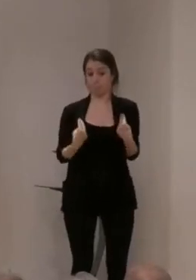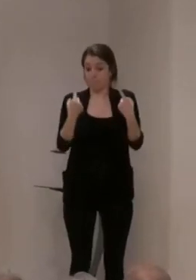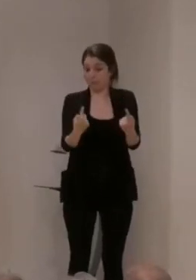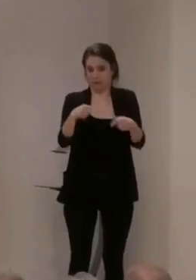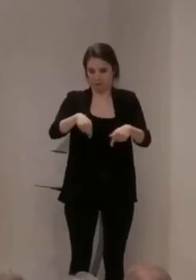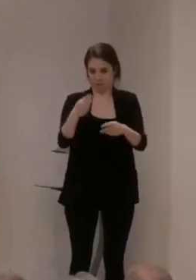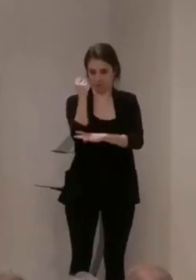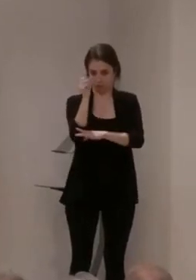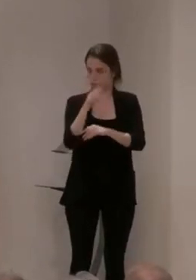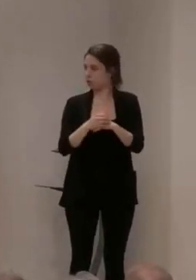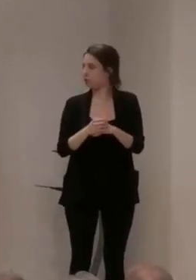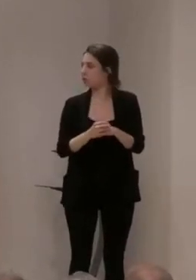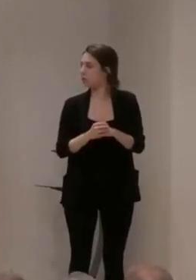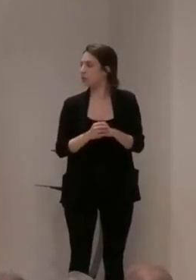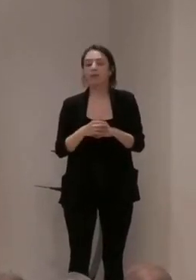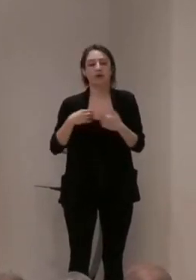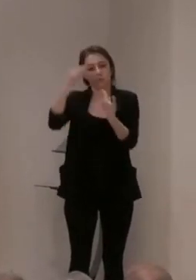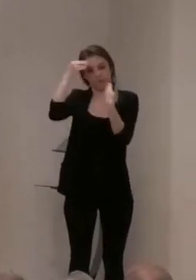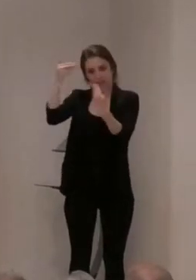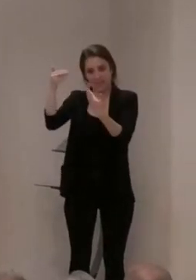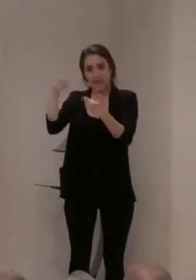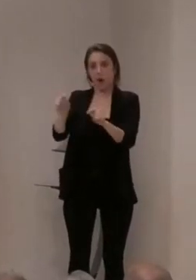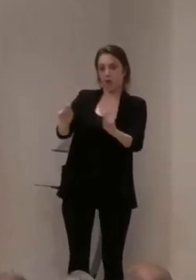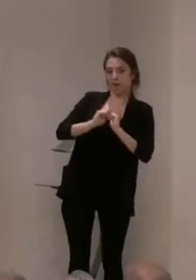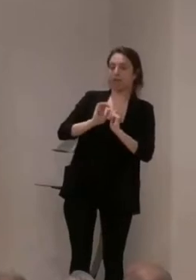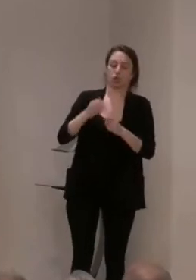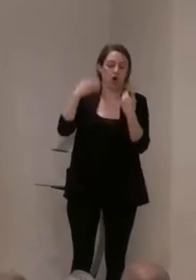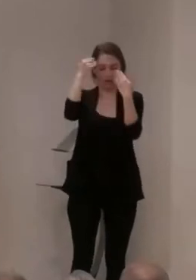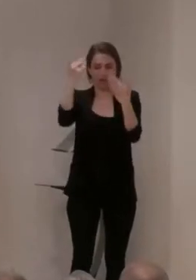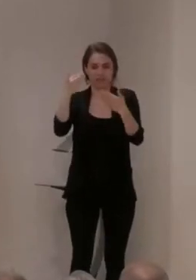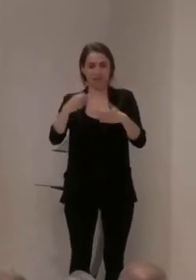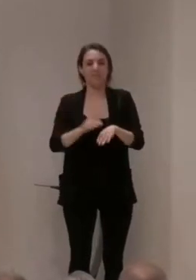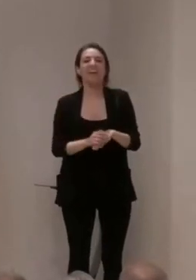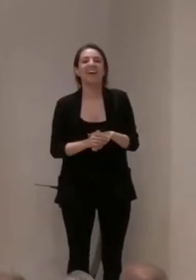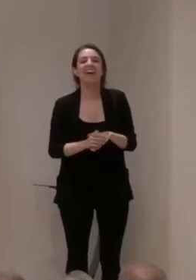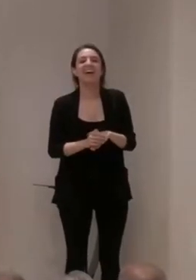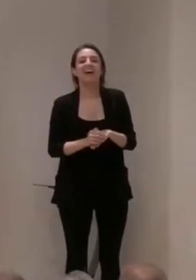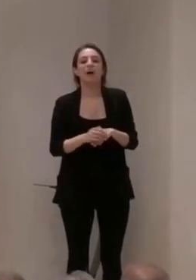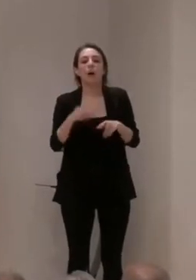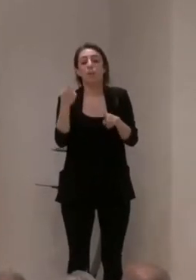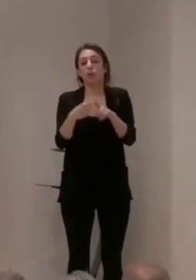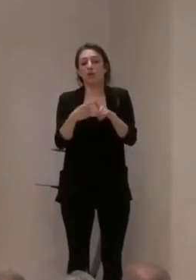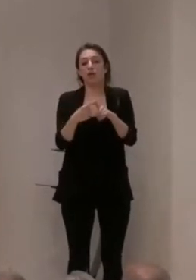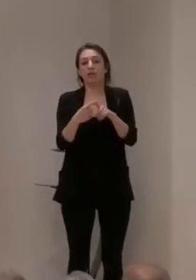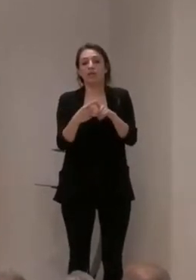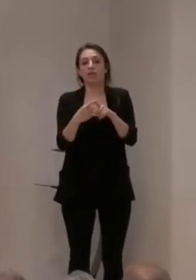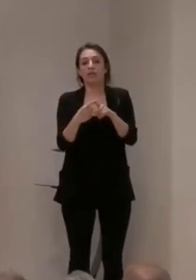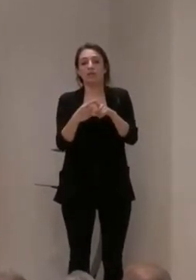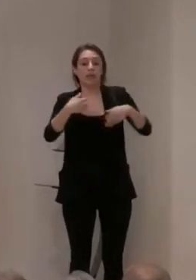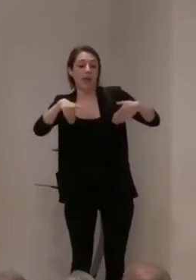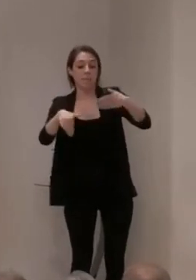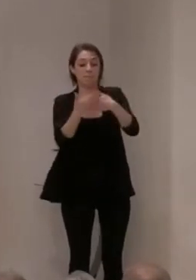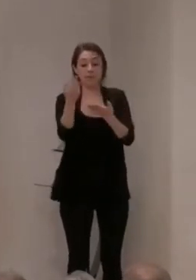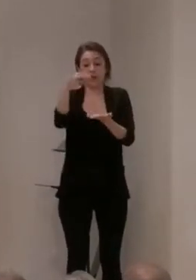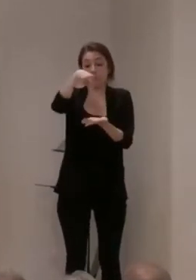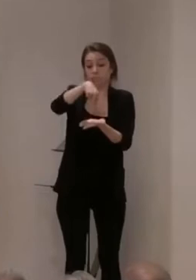de felicitar o t'hem de compadir? No, jo crec que s'ha de felicitar. Vull dir, sempre que tens la possibilitat de fer coses en un